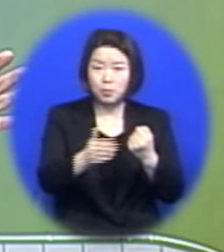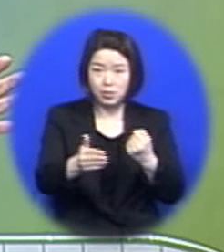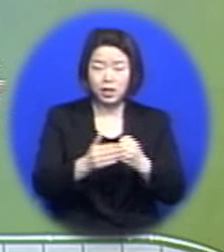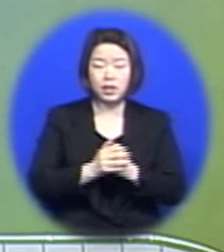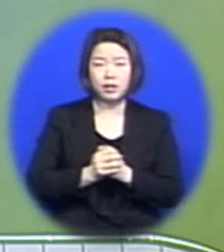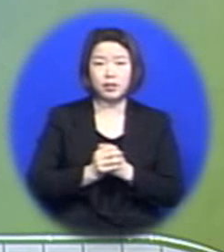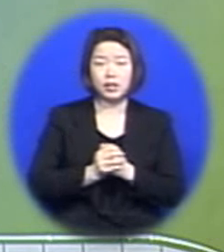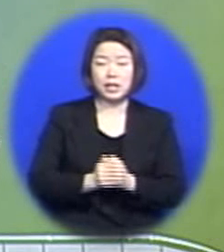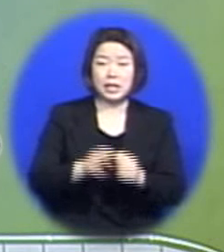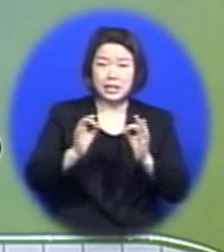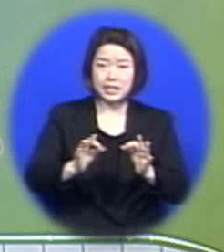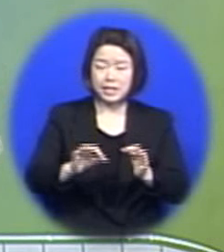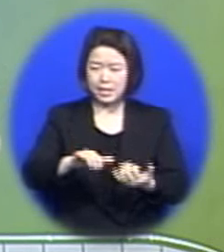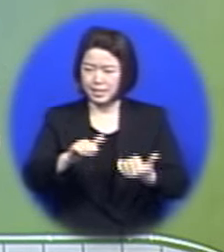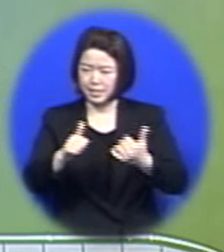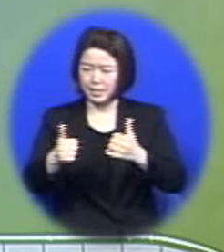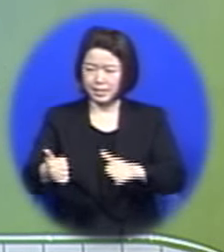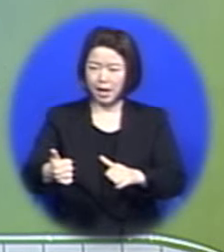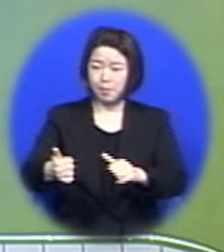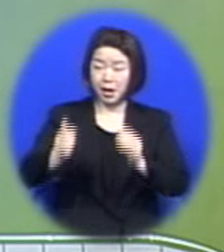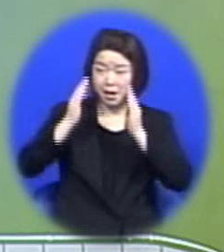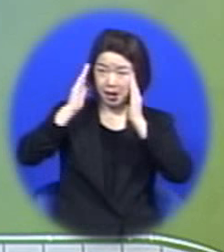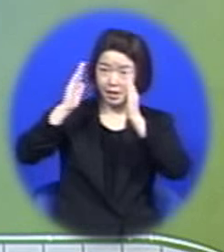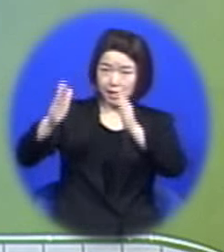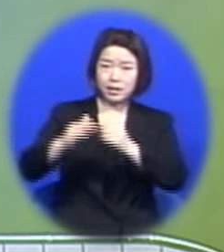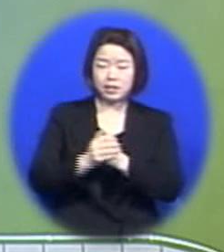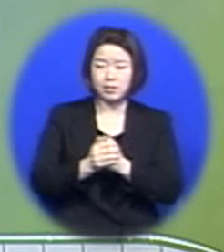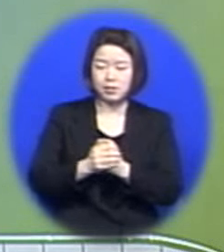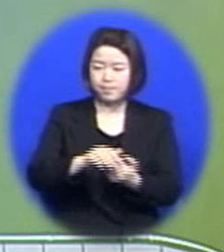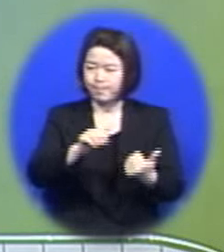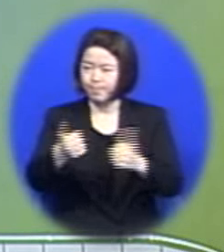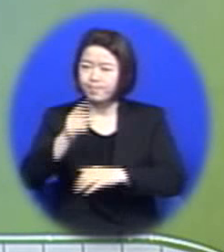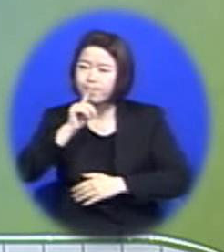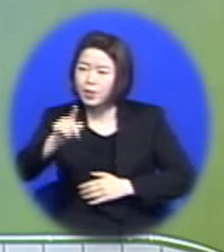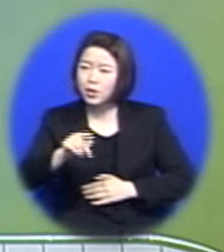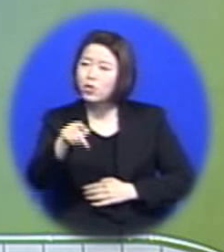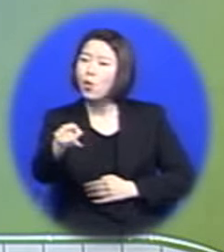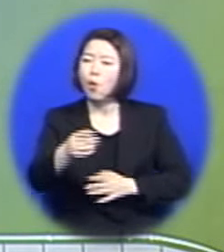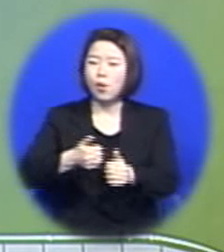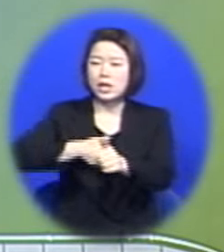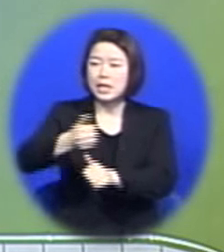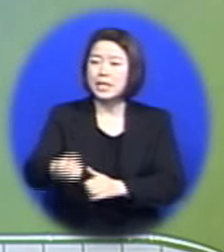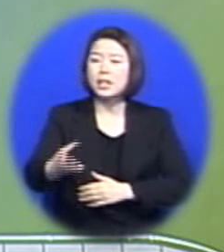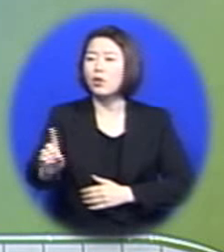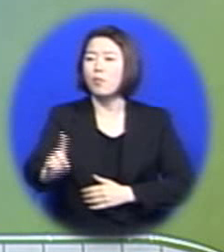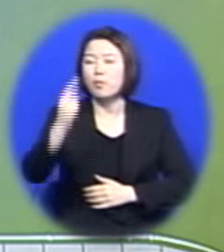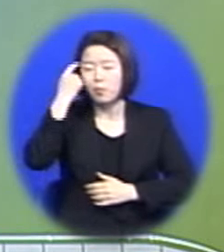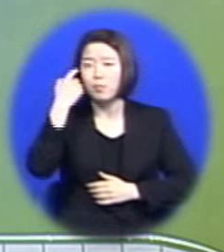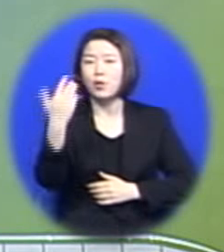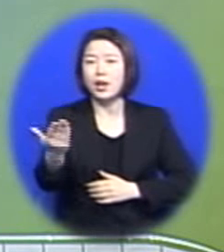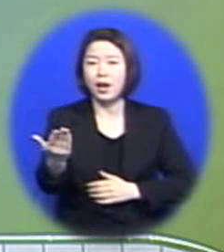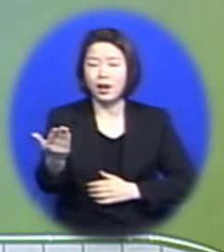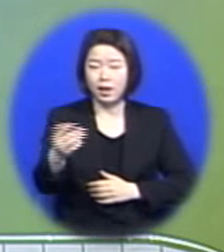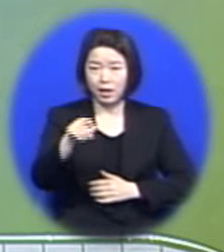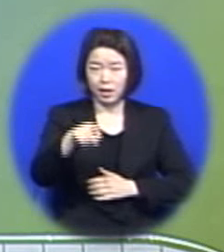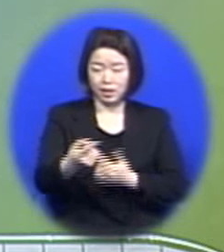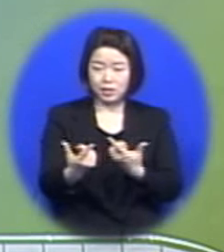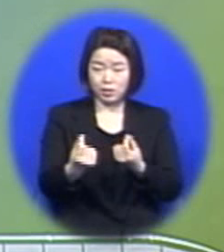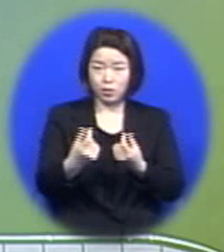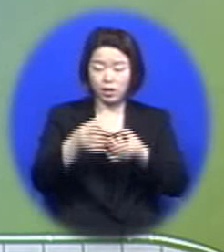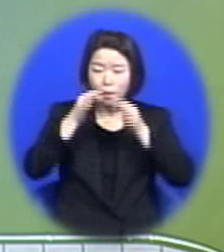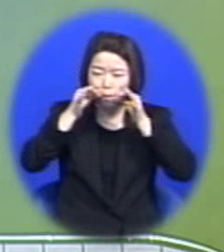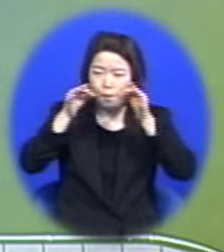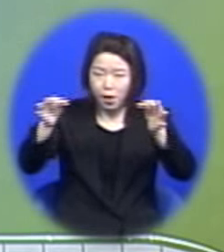믿기에 이제는 사망을 향하여 사망아, 너 이기는 게 어디 있냐? 이렇게까지 외칠 수